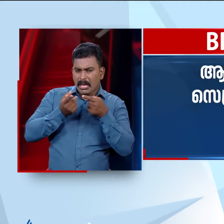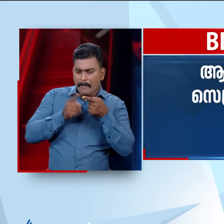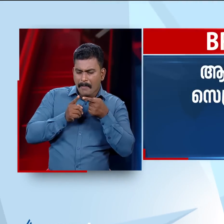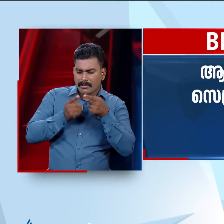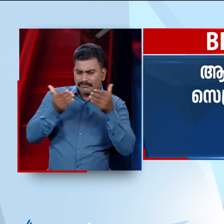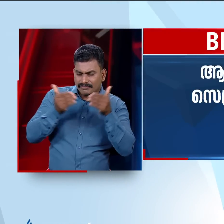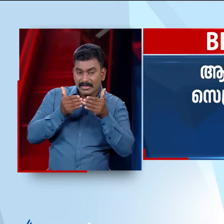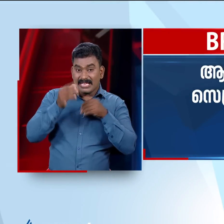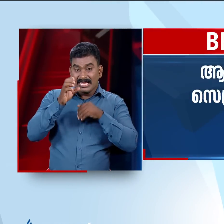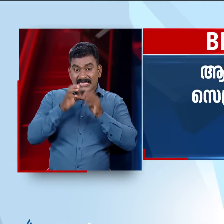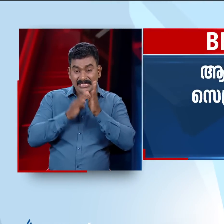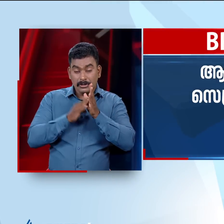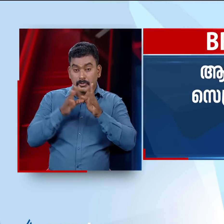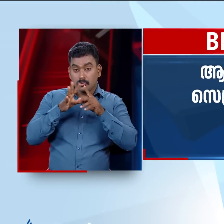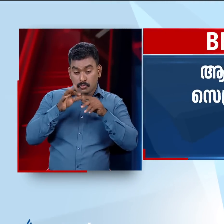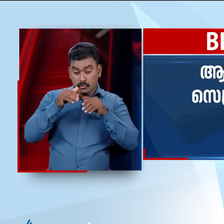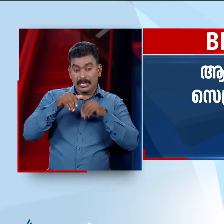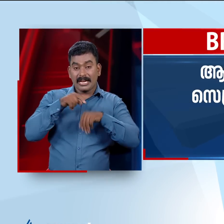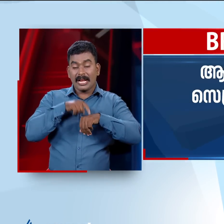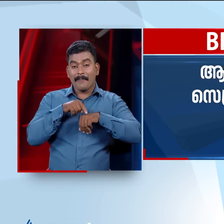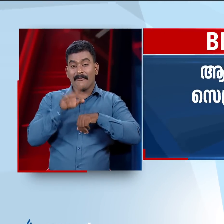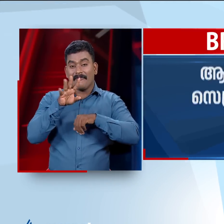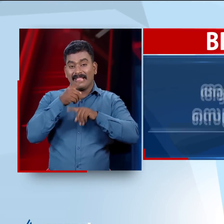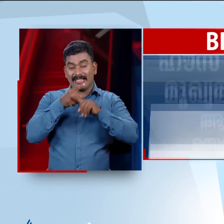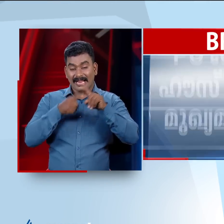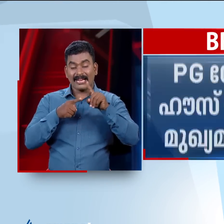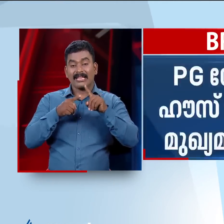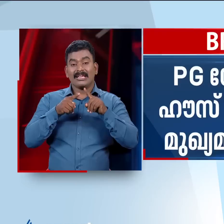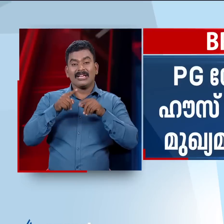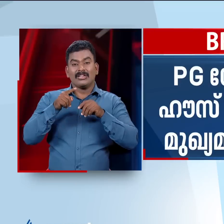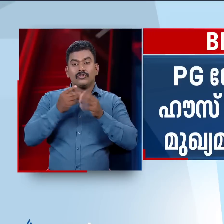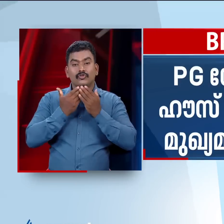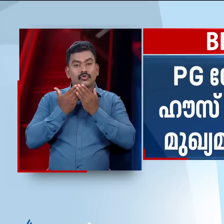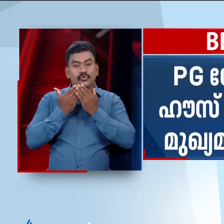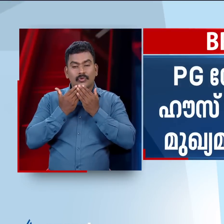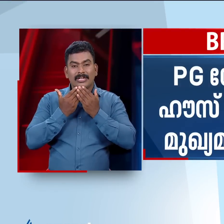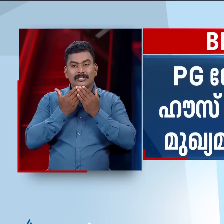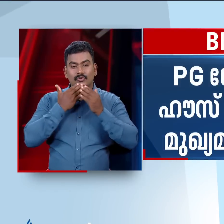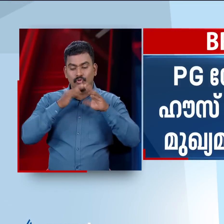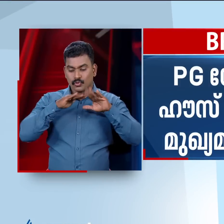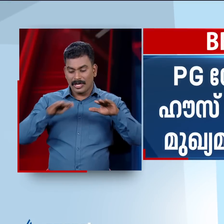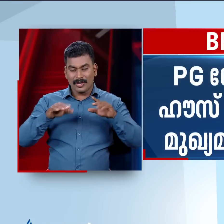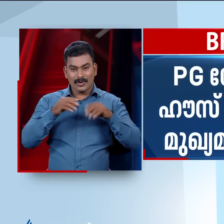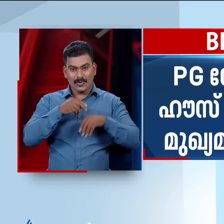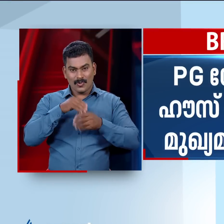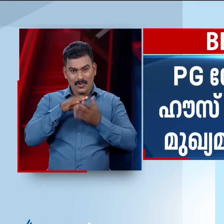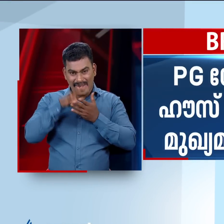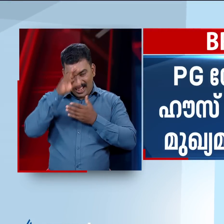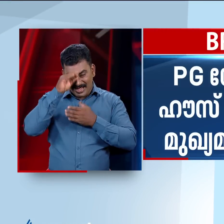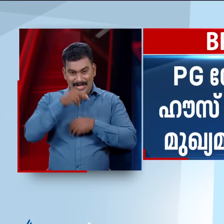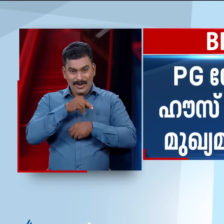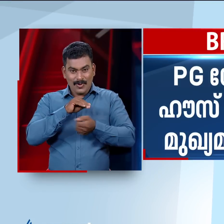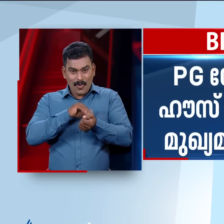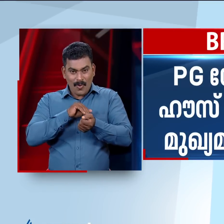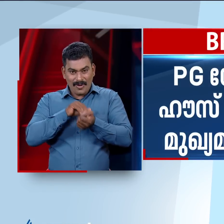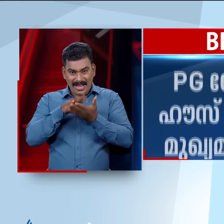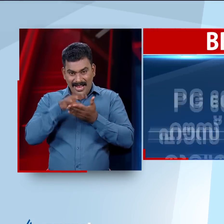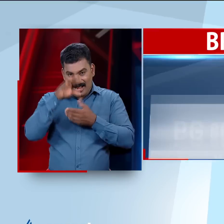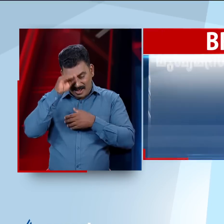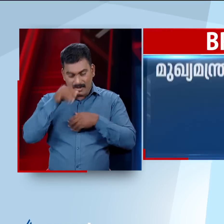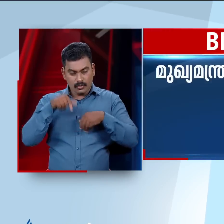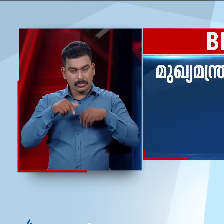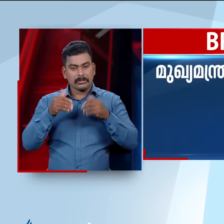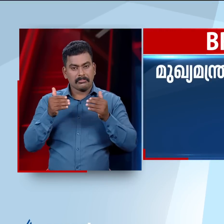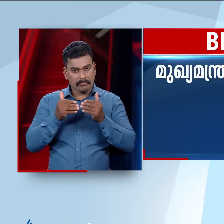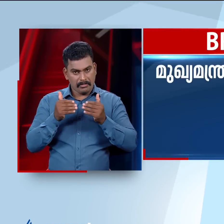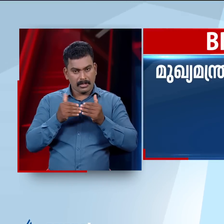5:30 മുഖ്യമന്ത്രി പി ജി ഡോക്ടർമാരുമായും ഹൗസ് സർജൻമാരുമായും ചർച്ച നടത്തും. സഹൽ സി മുഹമ്മദ് ചേർന്നു. സഹൽ, എന്താണ് കൂടുതൽ വിവരങ്ങൾ?